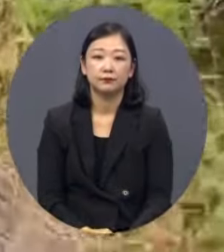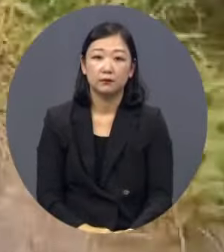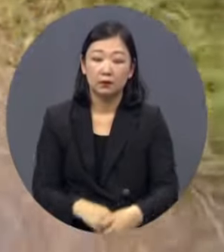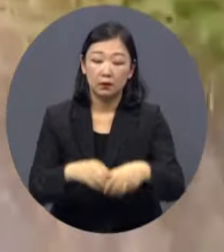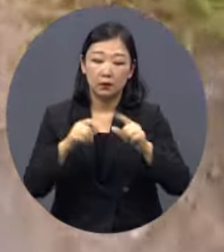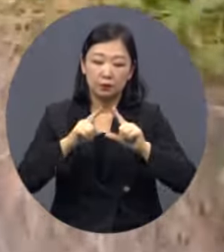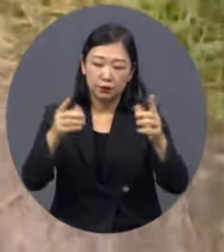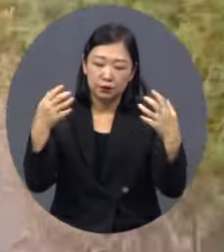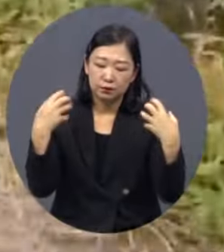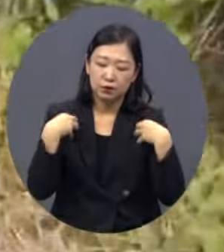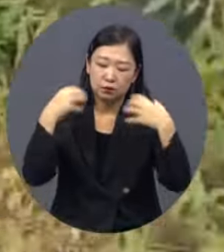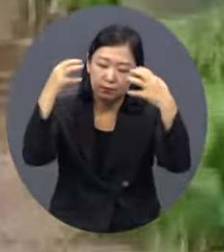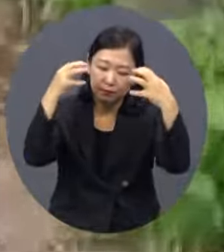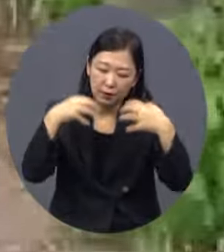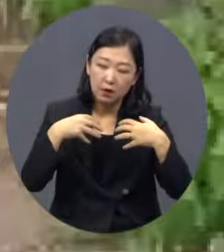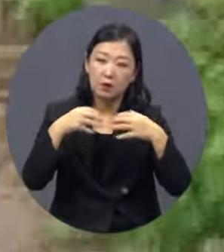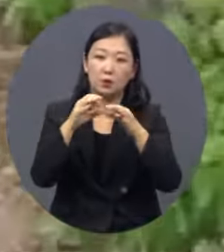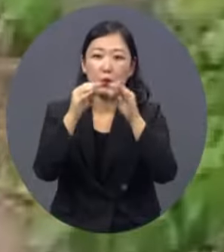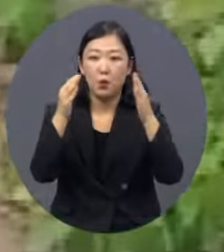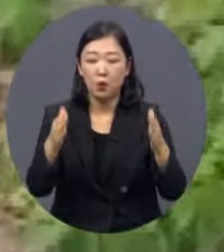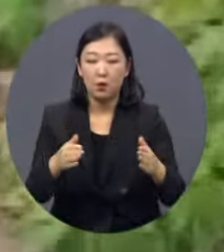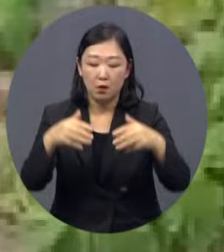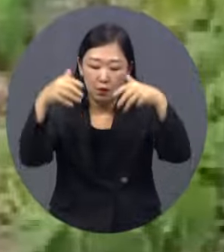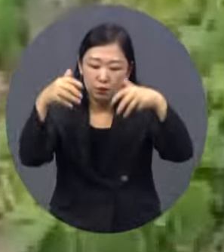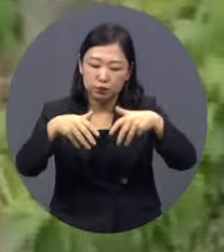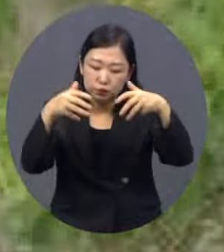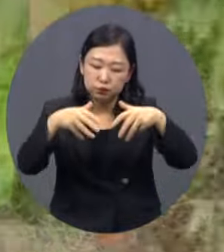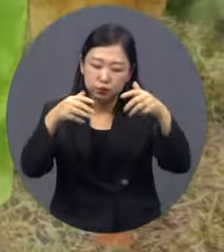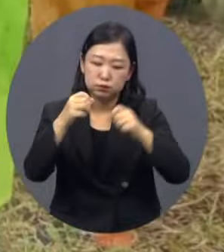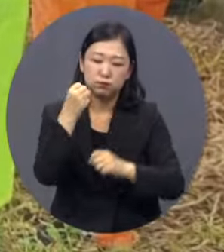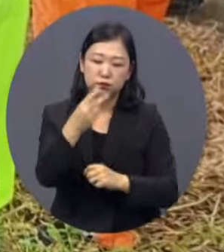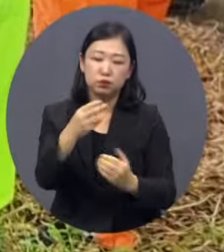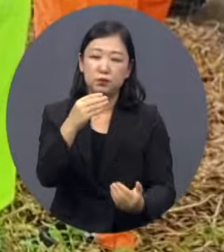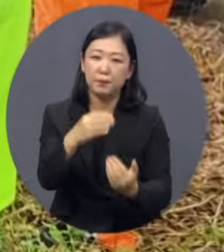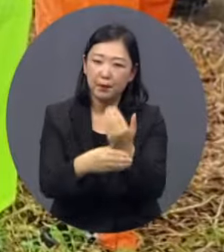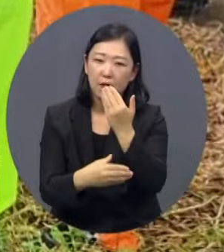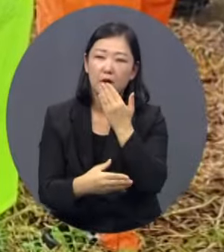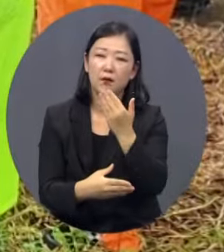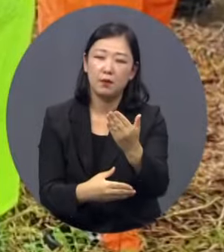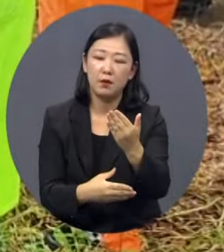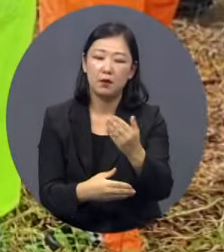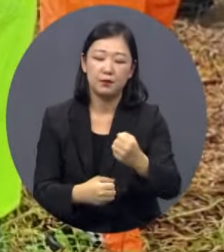기상청은 무더위가 이어지는 기간 동안 국지성 극한호우가 또다시 발생할